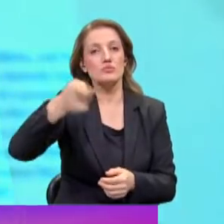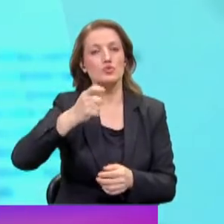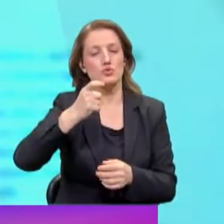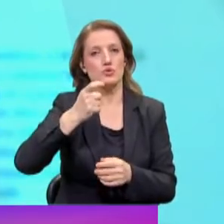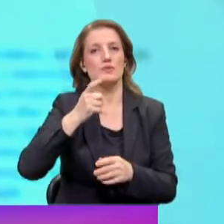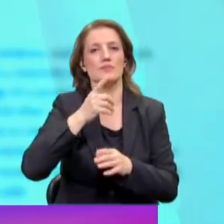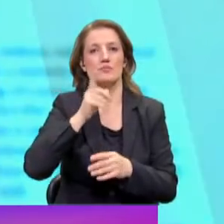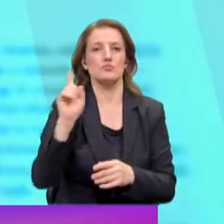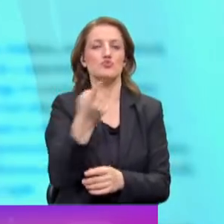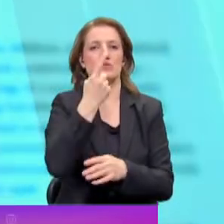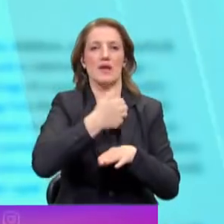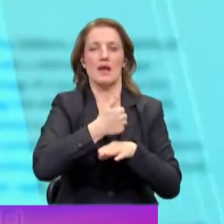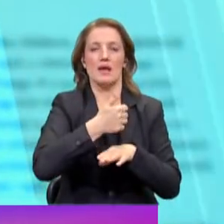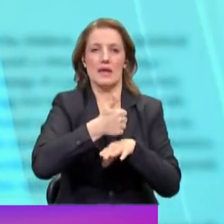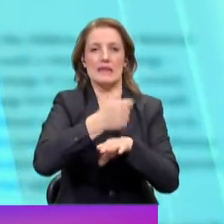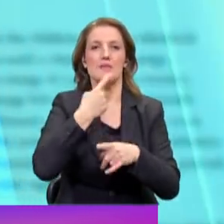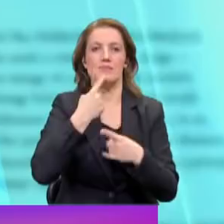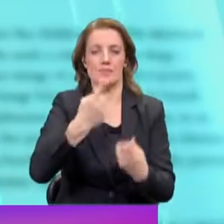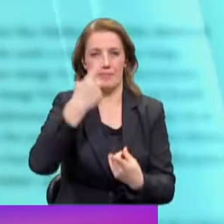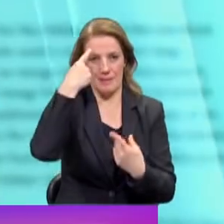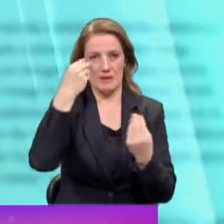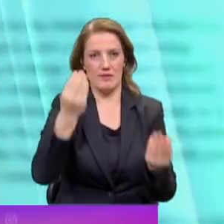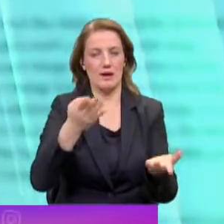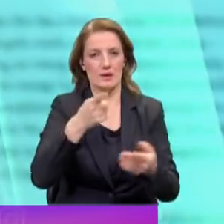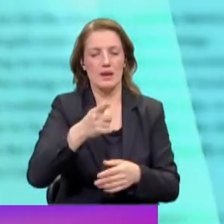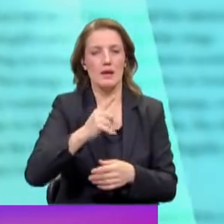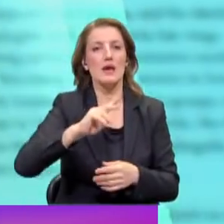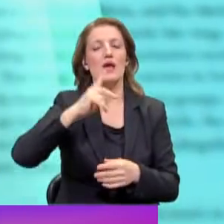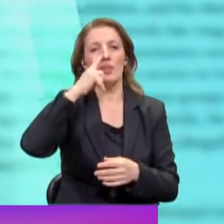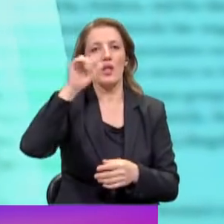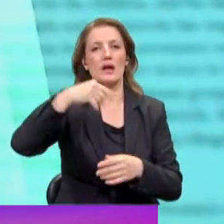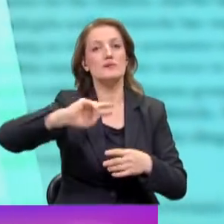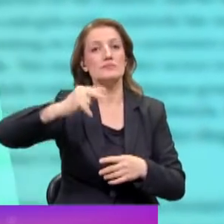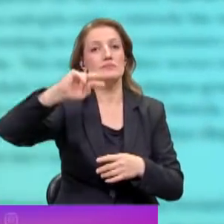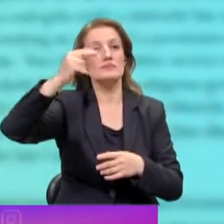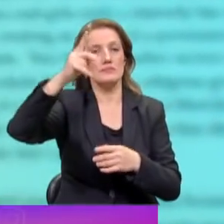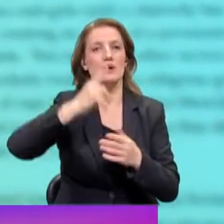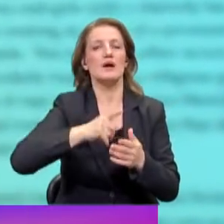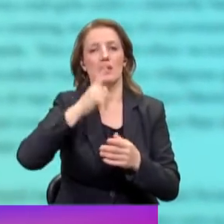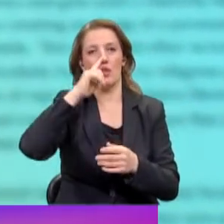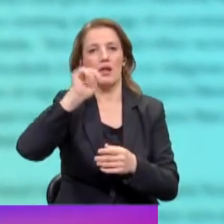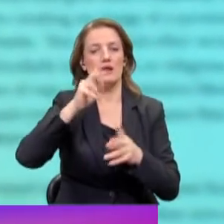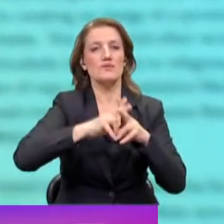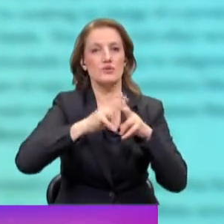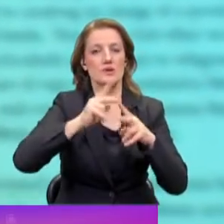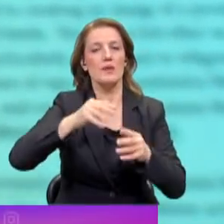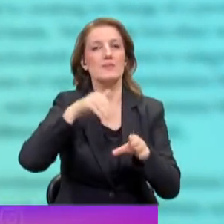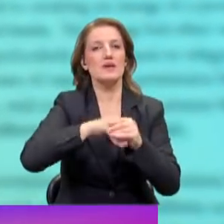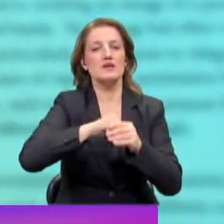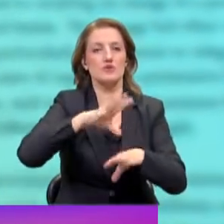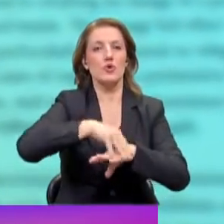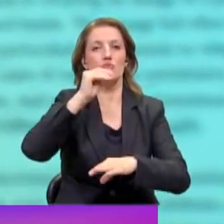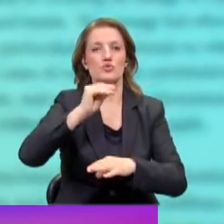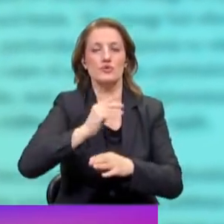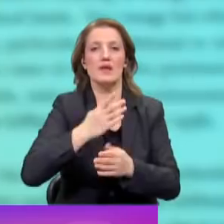iktidar, doğalgazda il bazlı kademeli fiyatlandırmaya geçirmesi için teklif hazırladı. Meclis komisyonuna